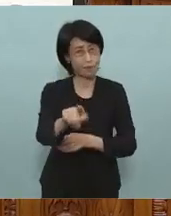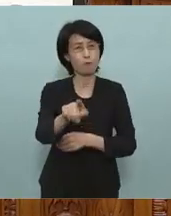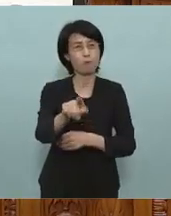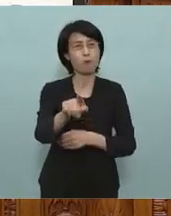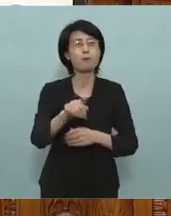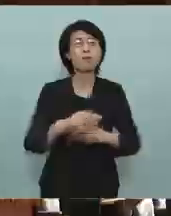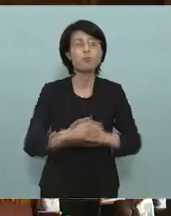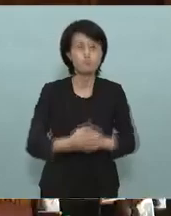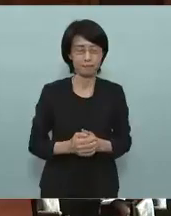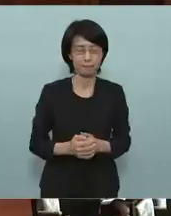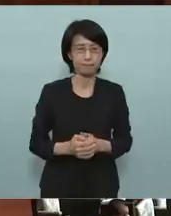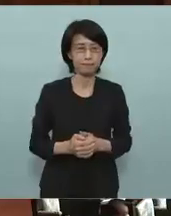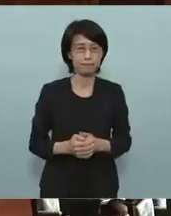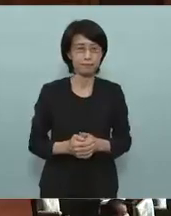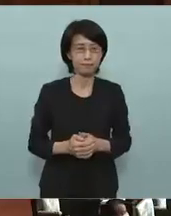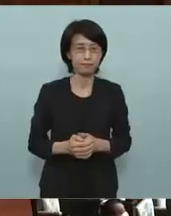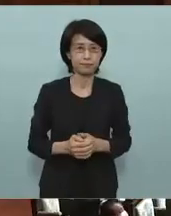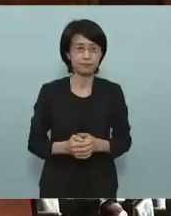か